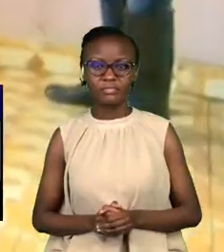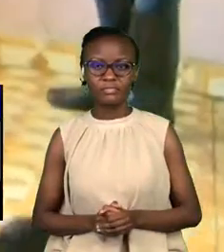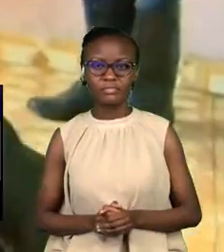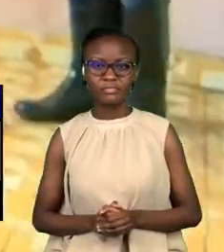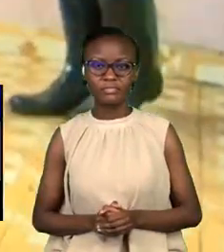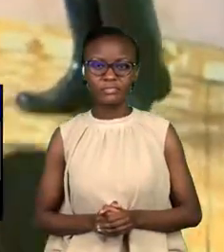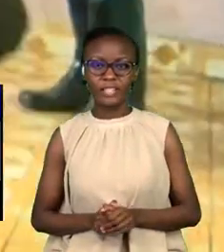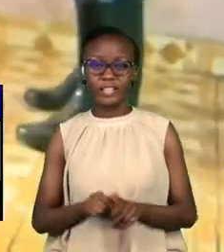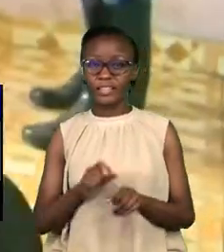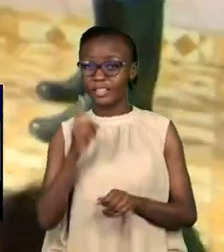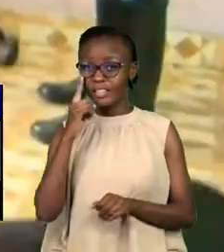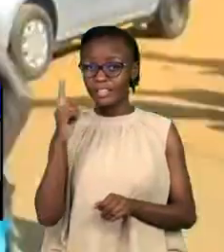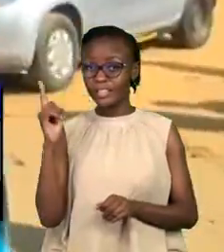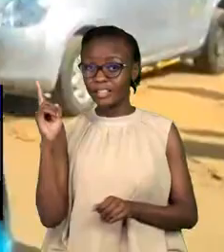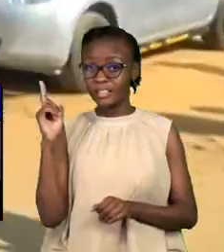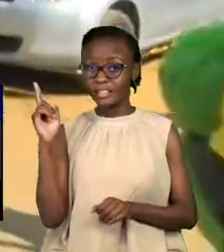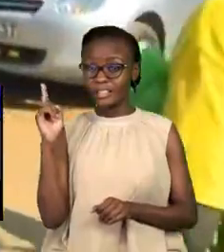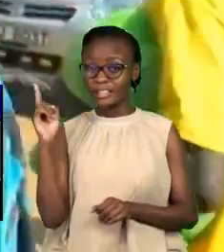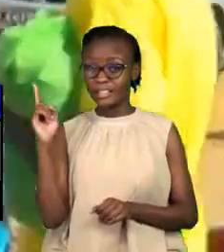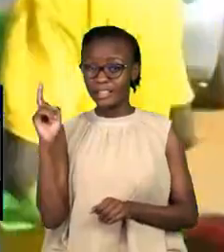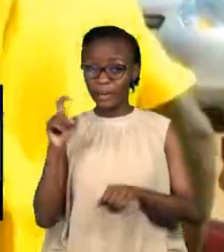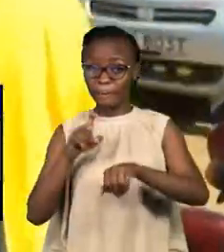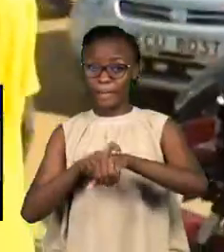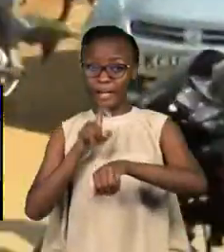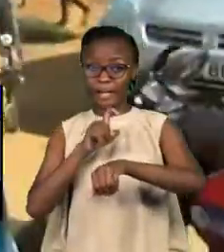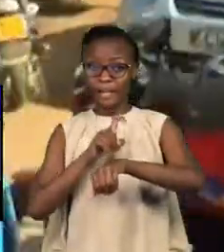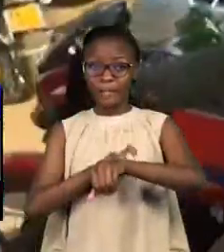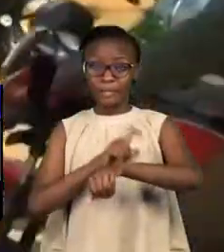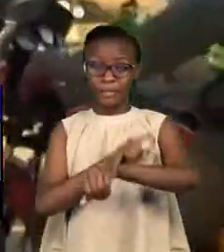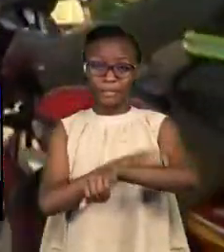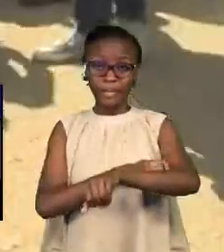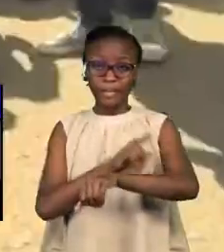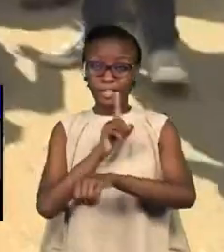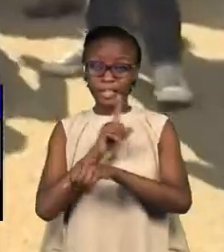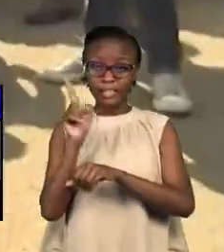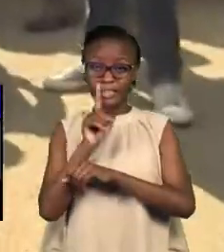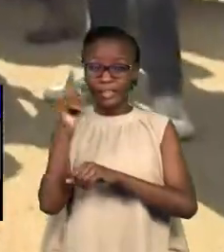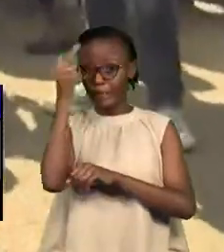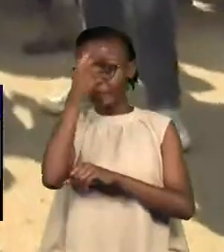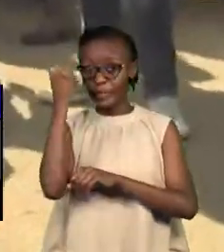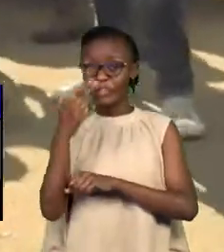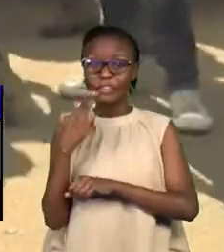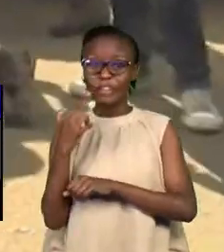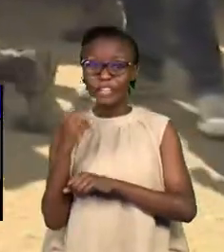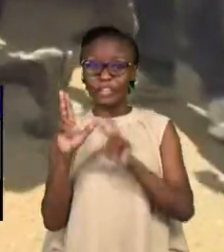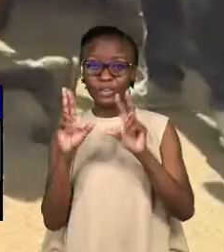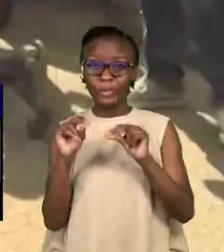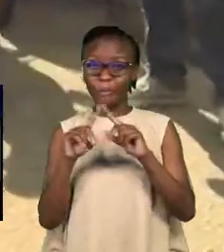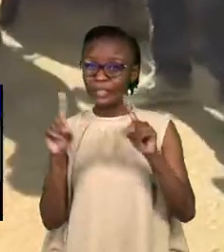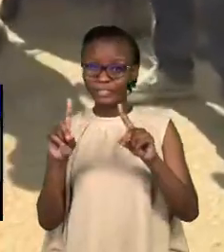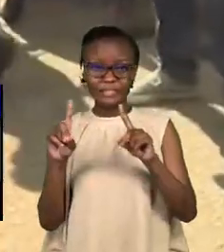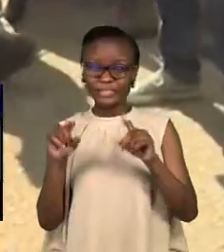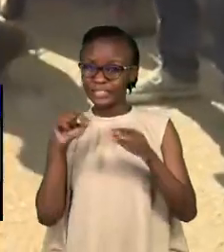Just when you think you've seen it all, comes bees. This time not about honey, but a bitter